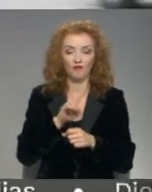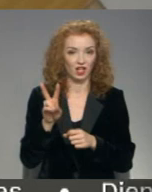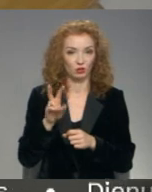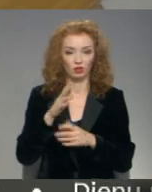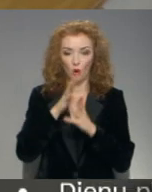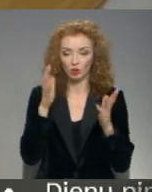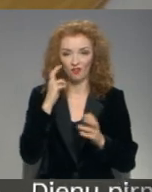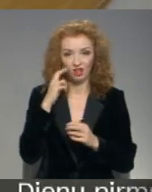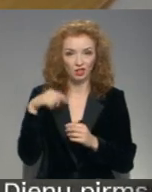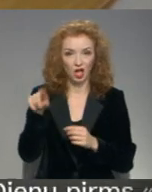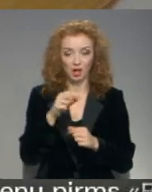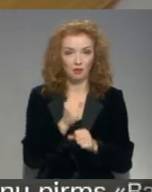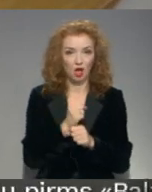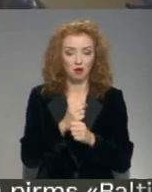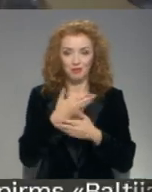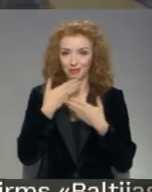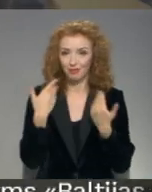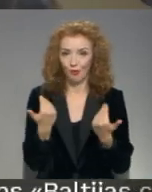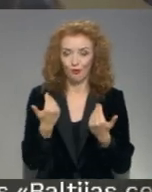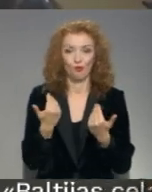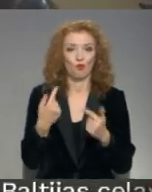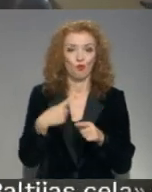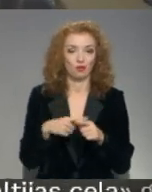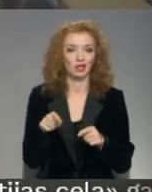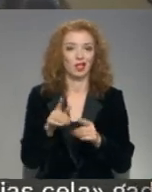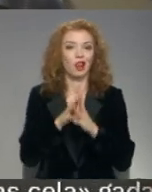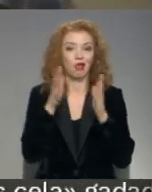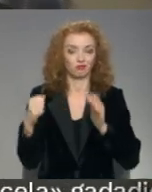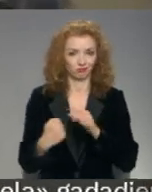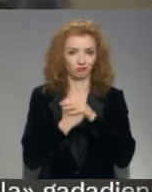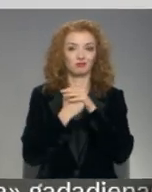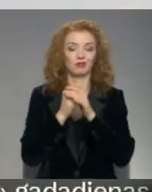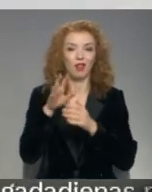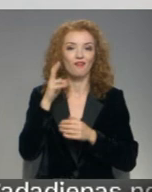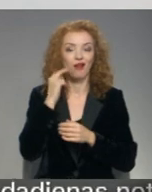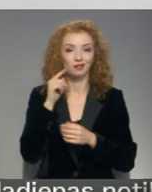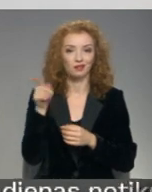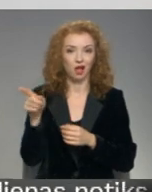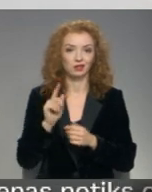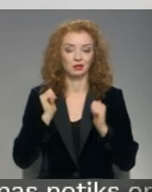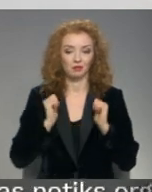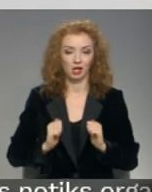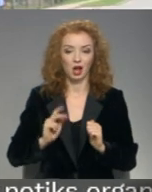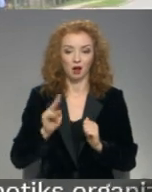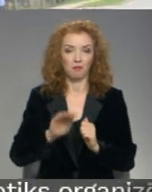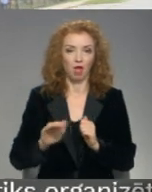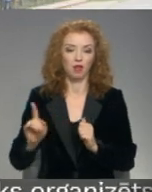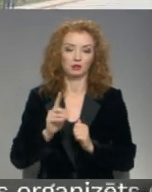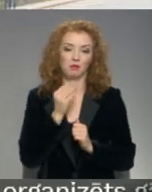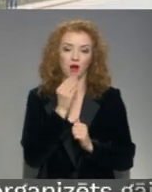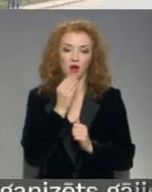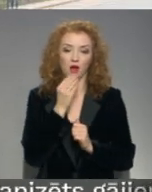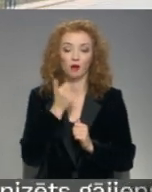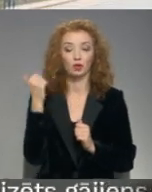darba. Es domāju, liels atbalsts, un lai tas vecāks ir mierīgs, ka tas bērns ir paēdis. Ļoti labi,